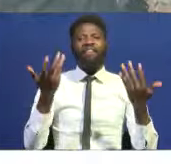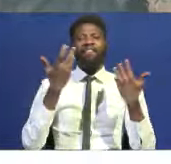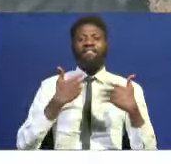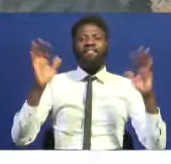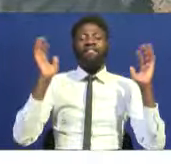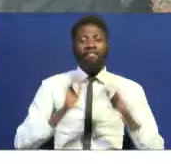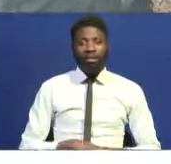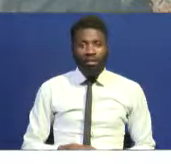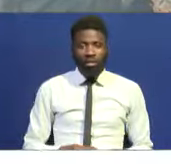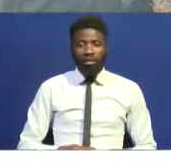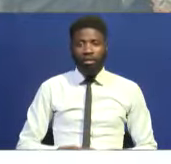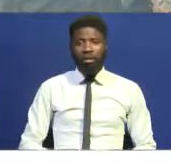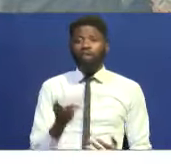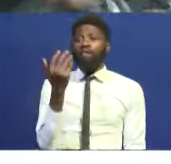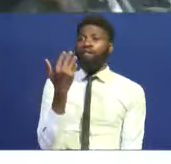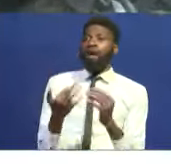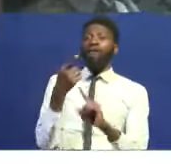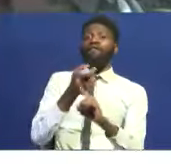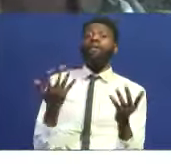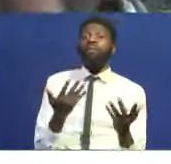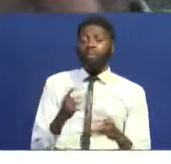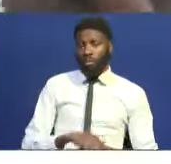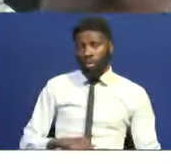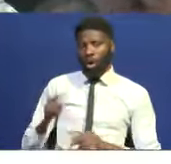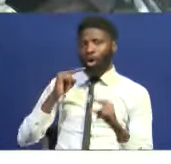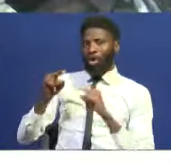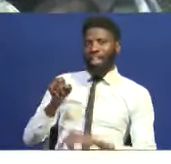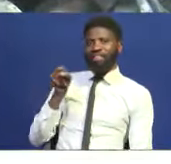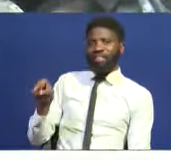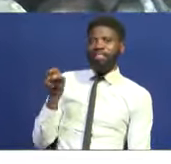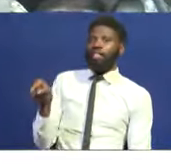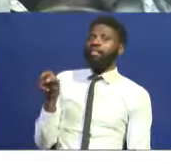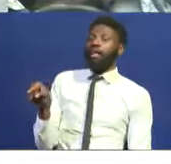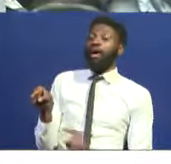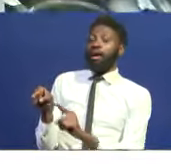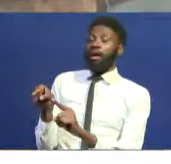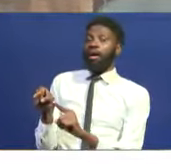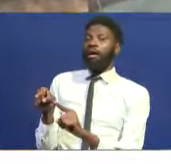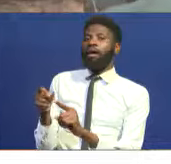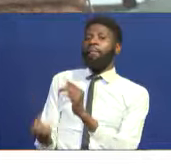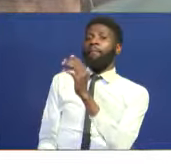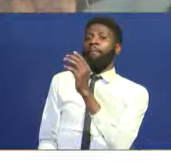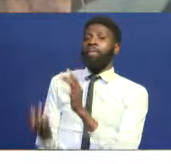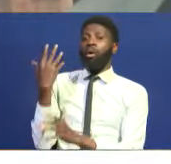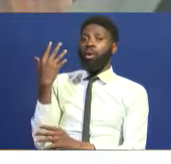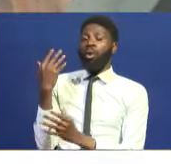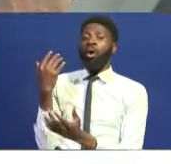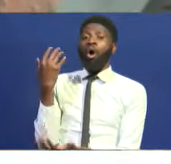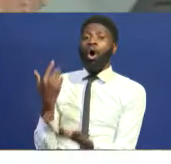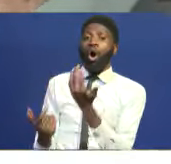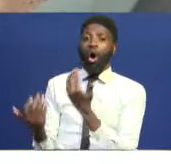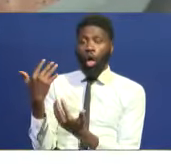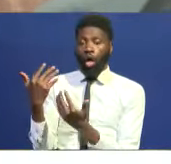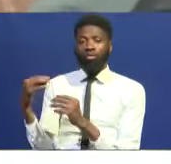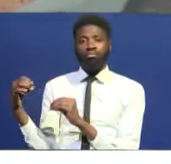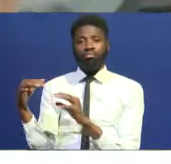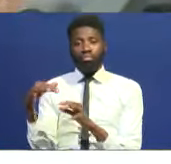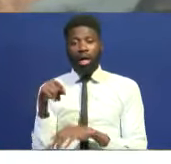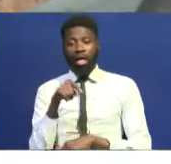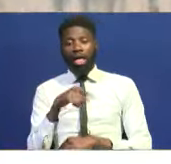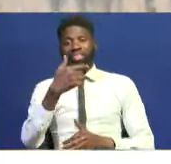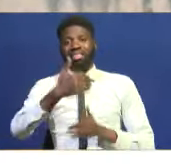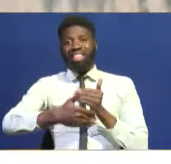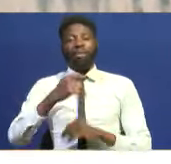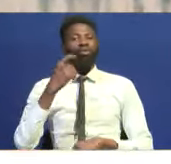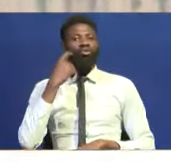Moto huo unasemekana kuanza katika hoteli moja kabla ya kuenea hadi kwenye majengo jirani, miongoni mwayo maduka ya kuuzia mitungi ya